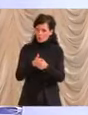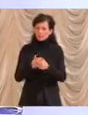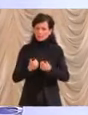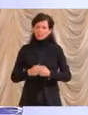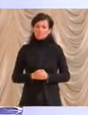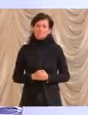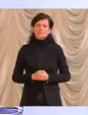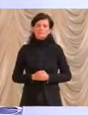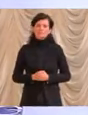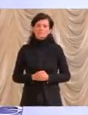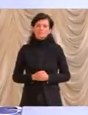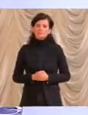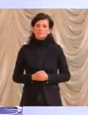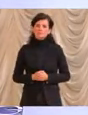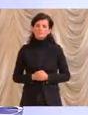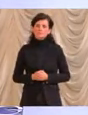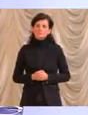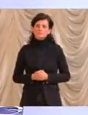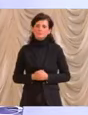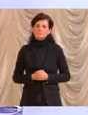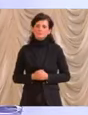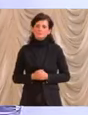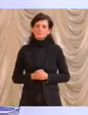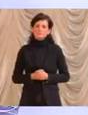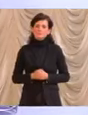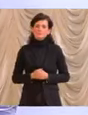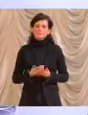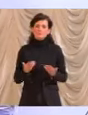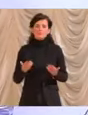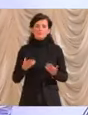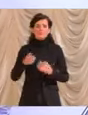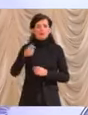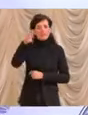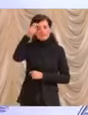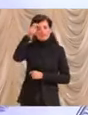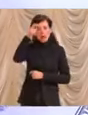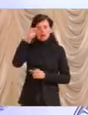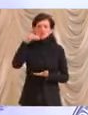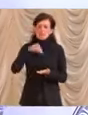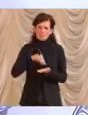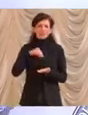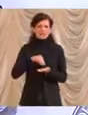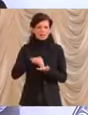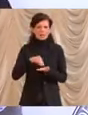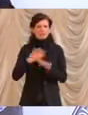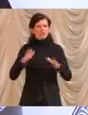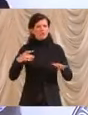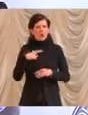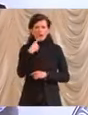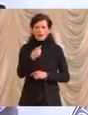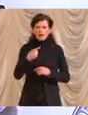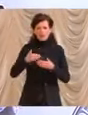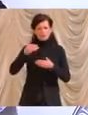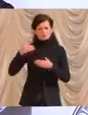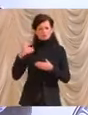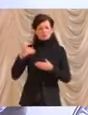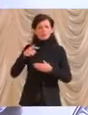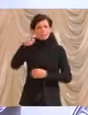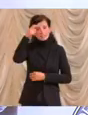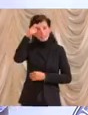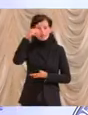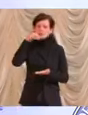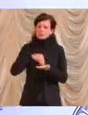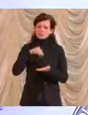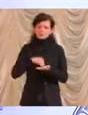Oggi vogliamo dare anche il segno della presenza concreta dello Stato. L'ho detto nei giorni scorsi, lo Stato c'è. Ci sono